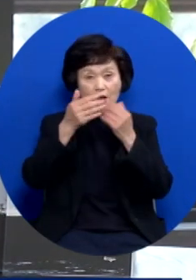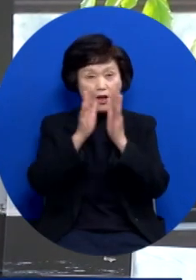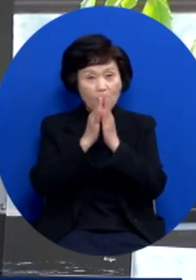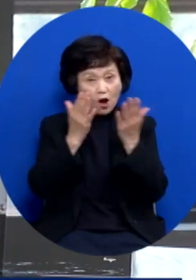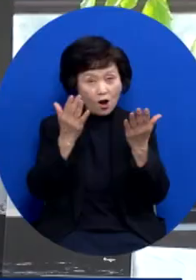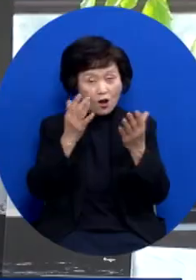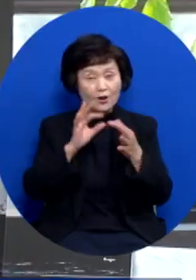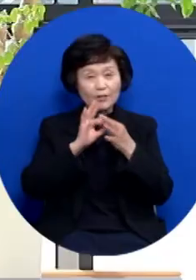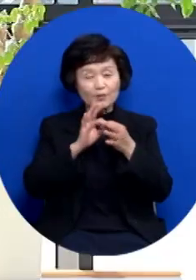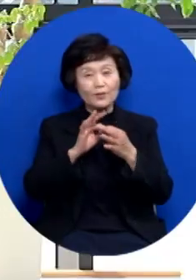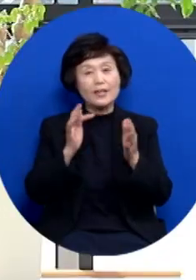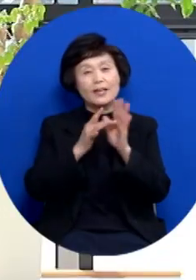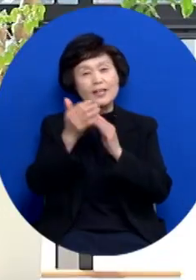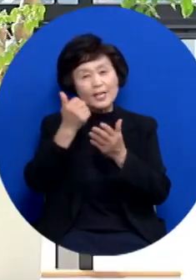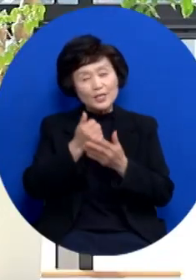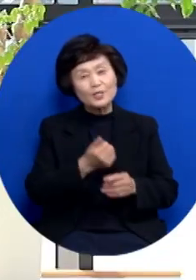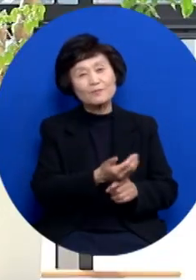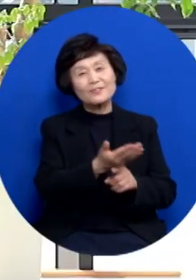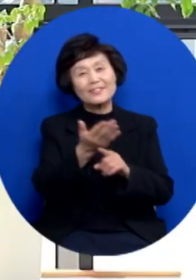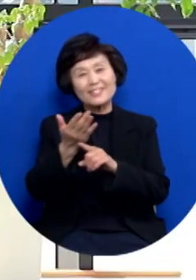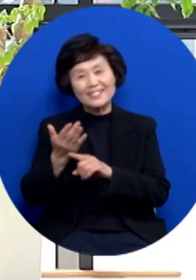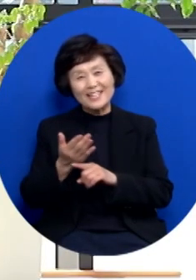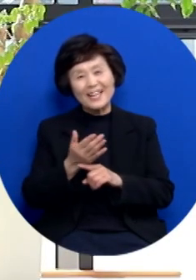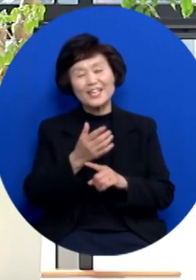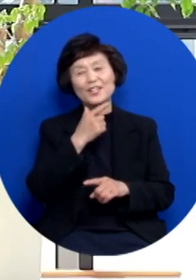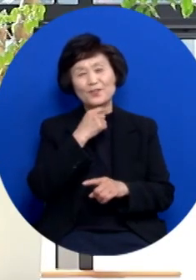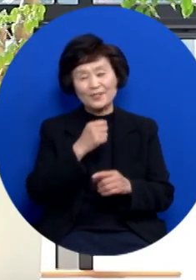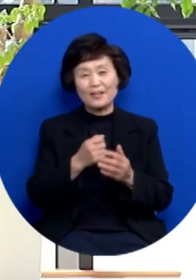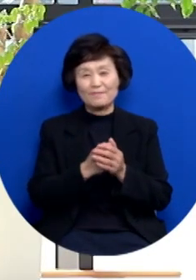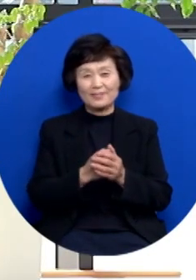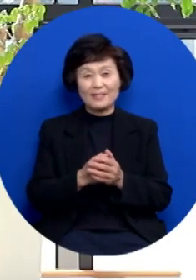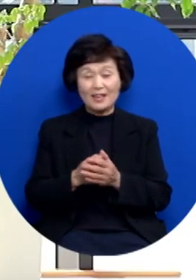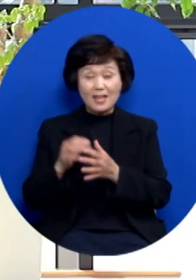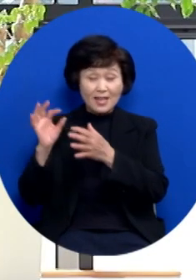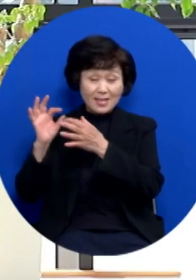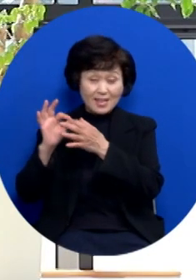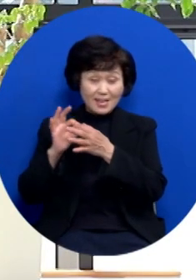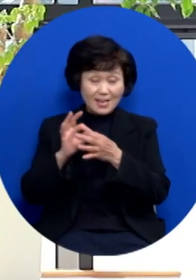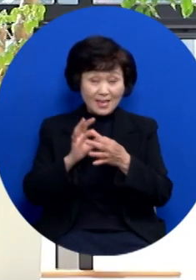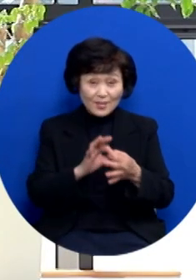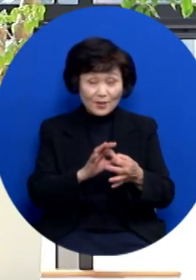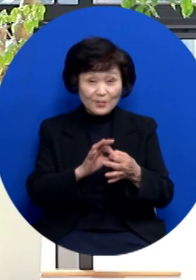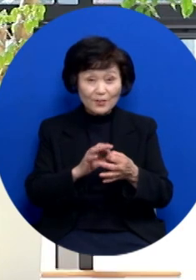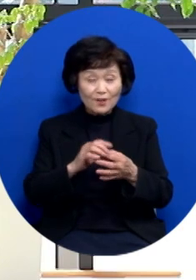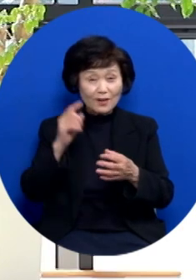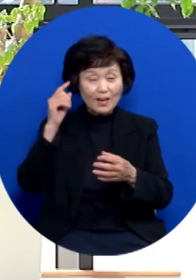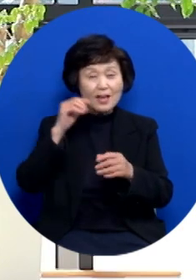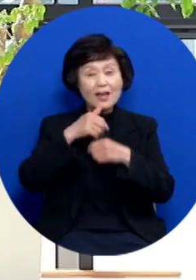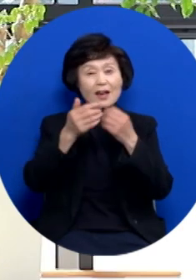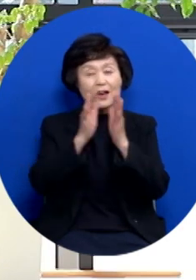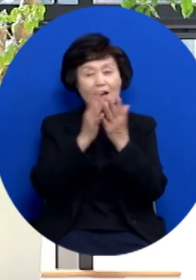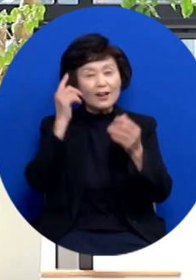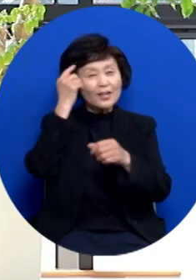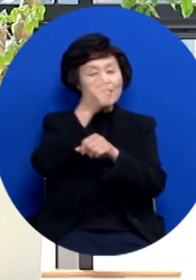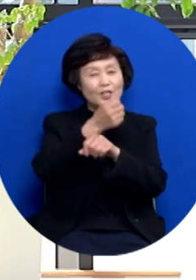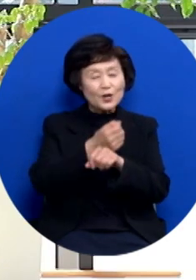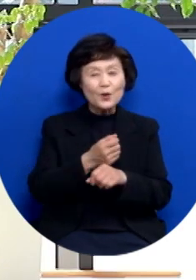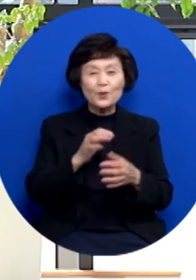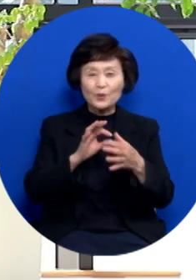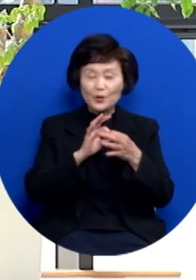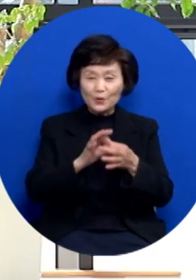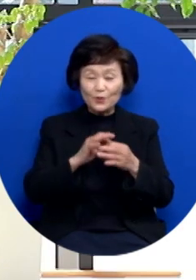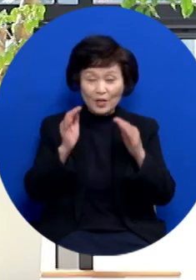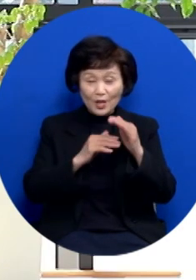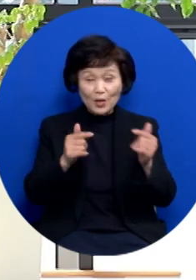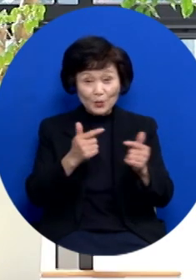전하기를 원합니다. 네, 끊임없는 성경 연구를 통해 교회와 그리스도인들의 성숙을 돕고 있는 유세영